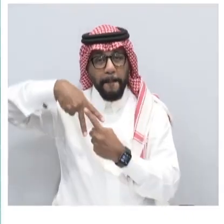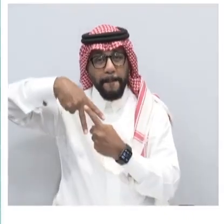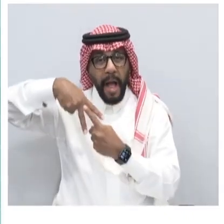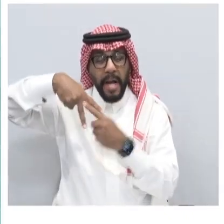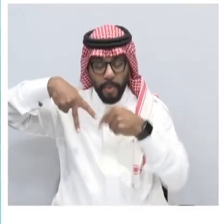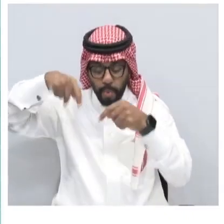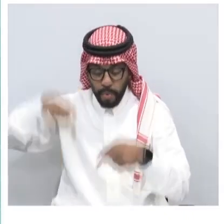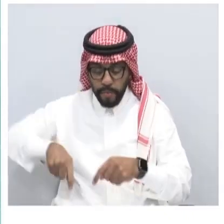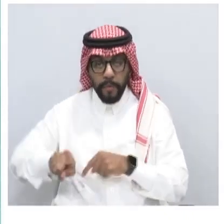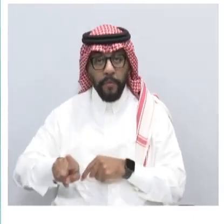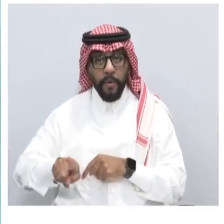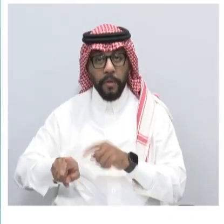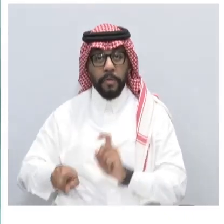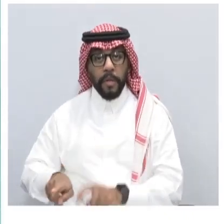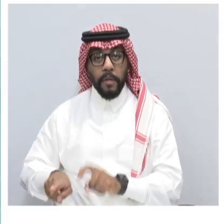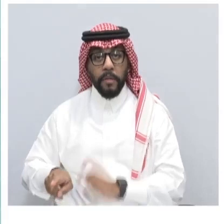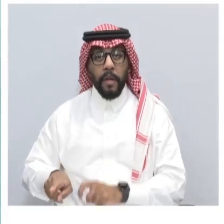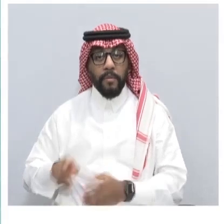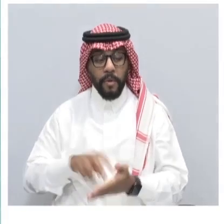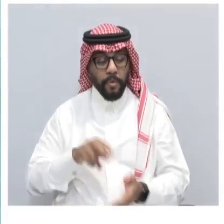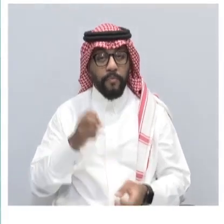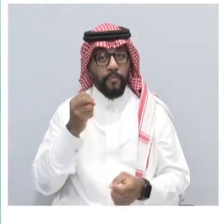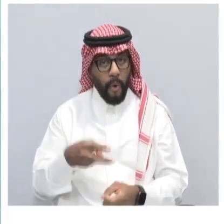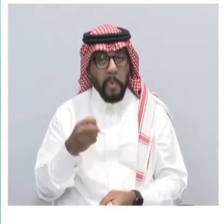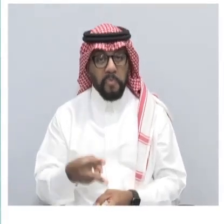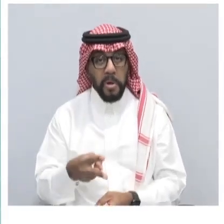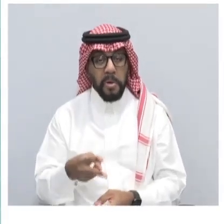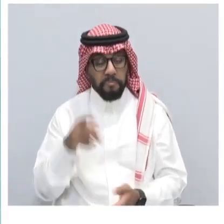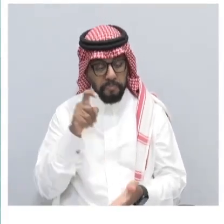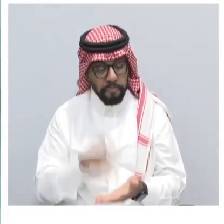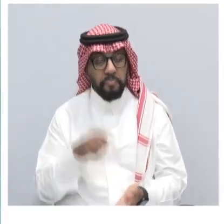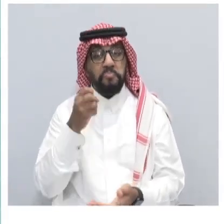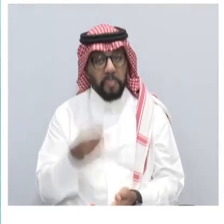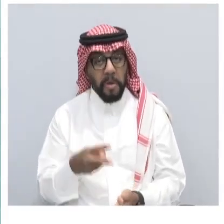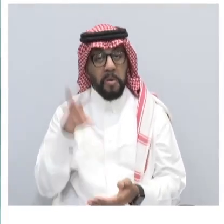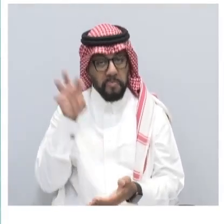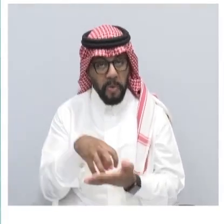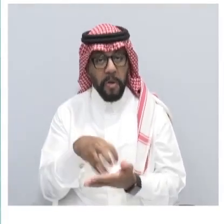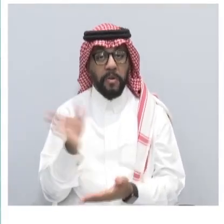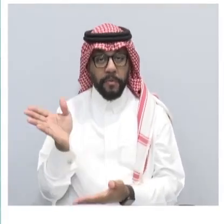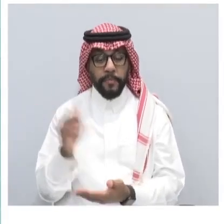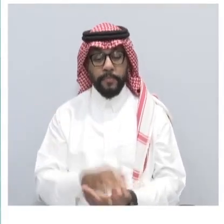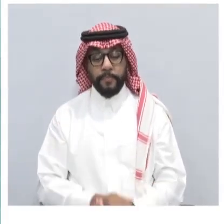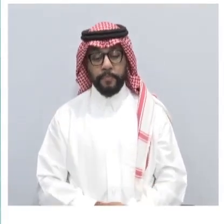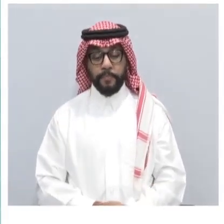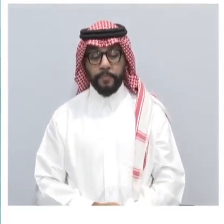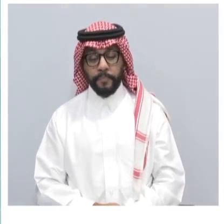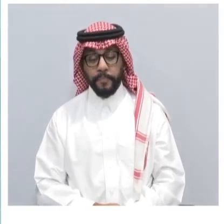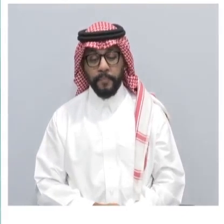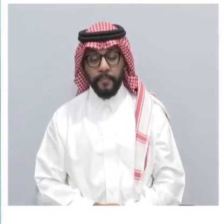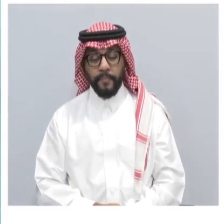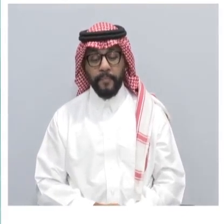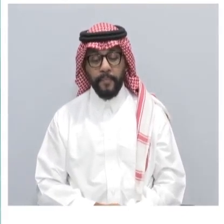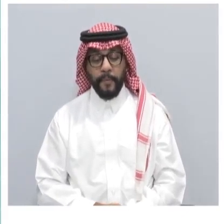رابعا اضغط على موافق اوكي لتنفيذ هذه الفقرات ونلاحظ هنا ابنائي الطلاب وجود كلمه